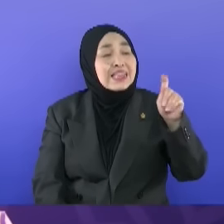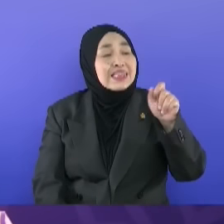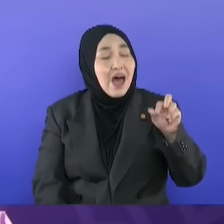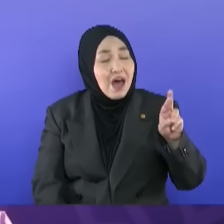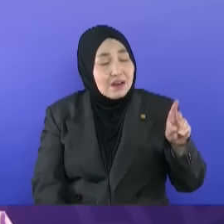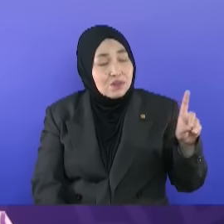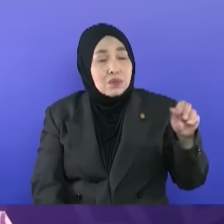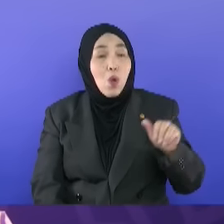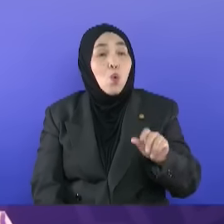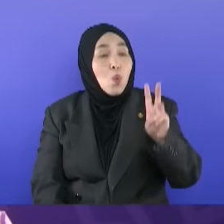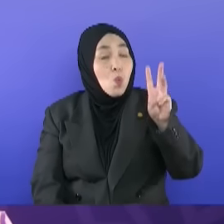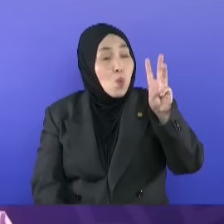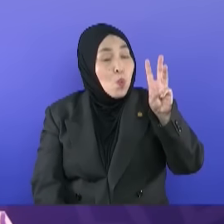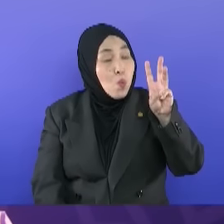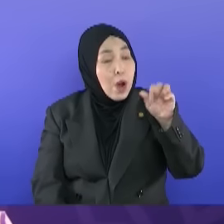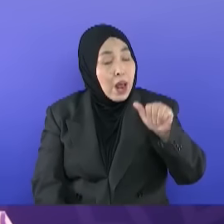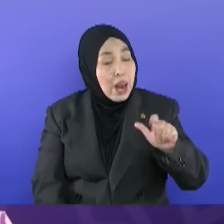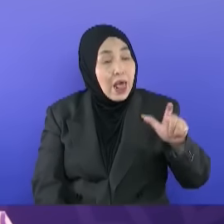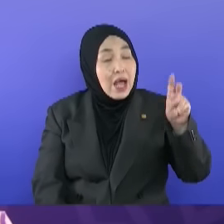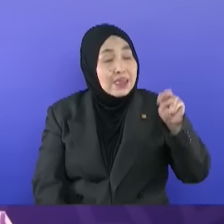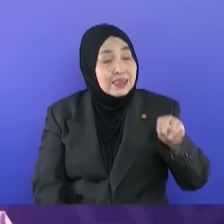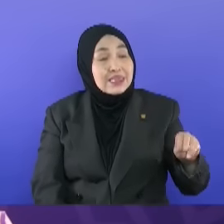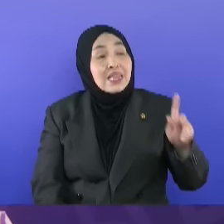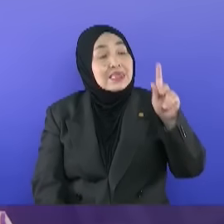tardha sebut